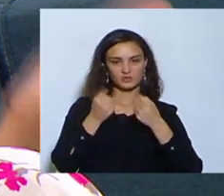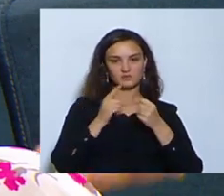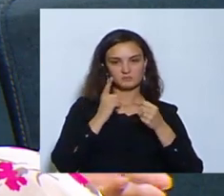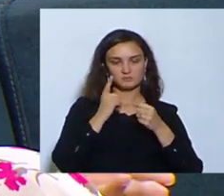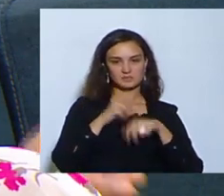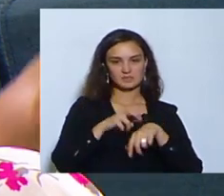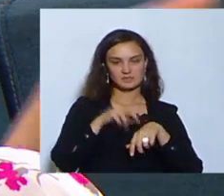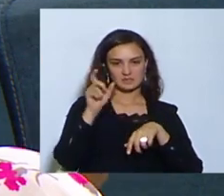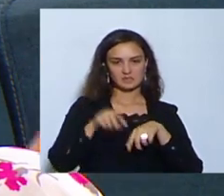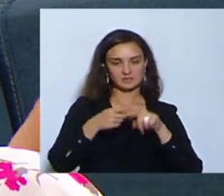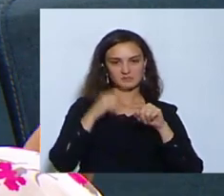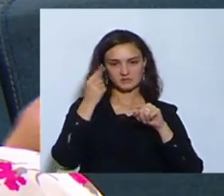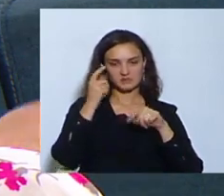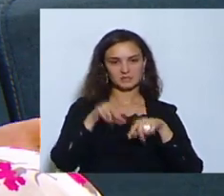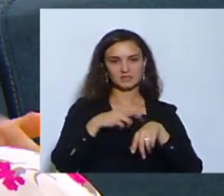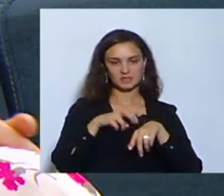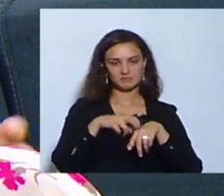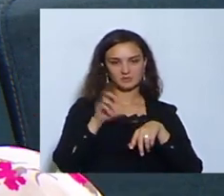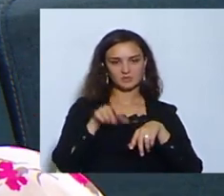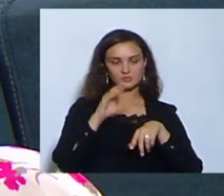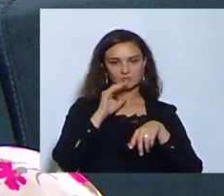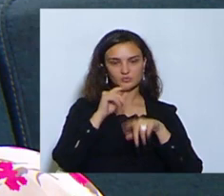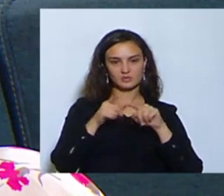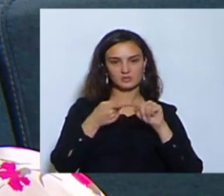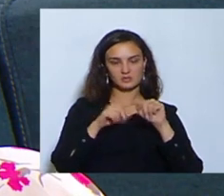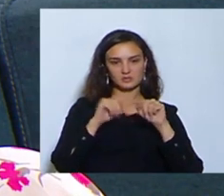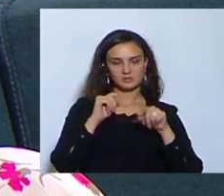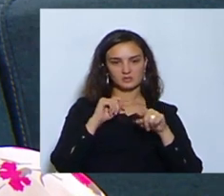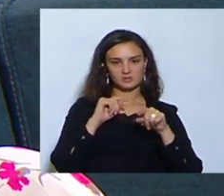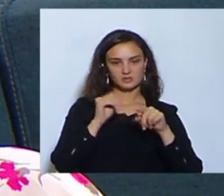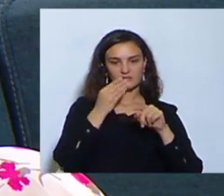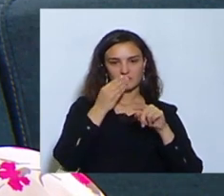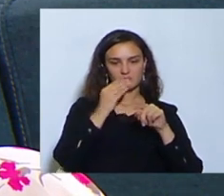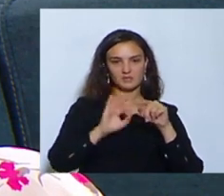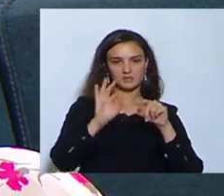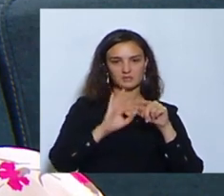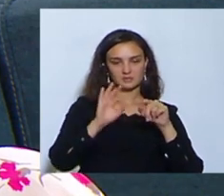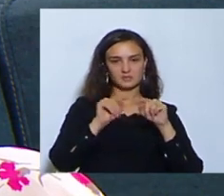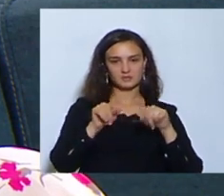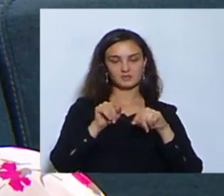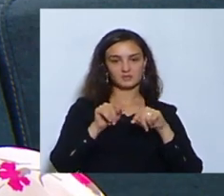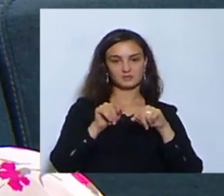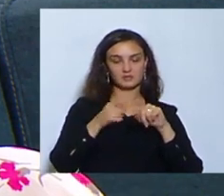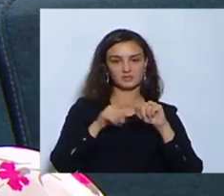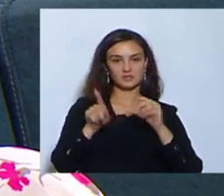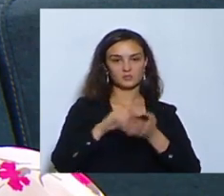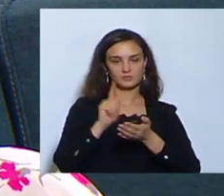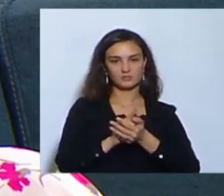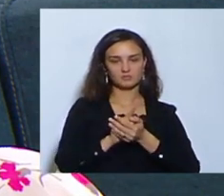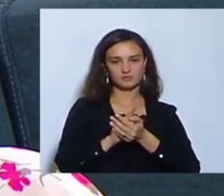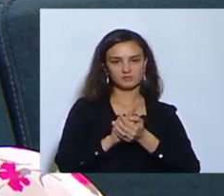სპეციალისტი, ფსიქიატრი ამ შემთხვევაში ექიმი საქართველოში, ოდესაც სვამს კვებითი აშლილობების დიაგნოზს, ის